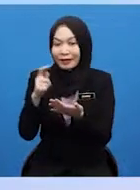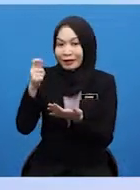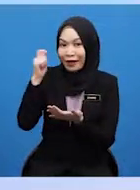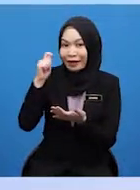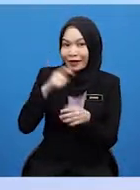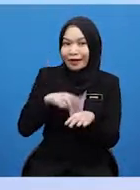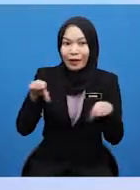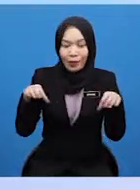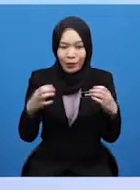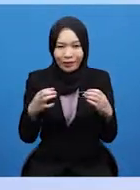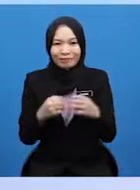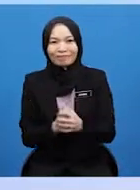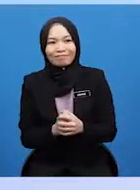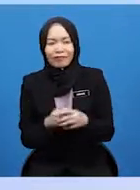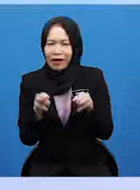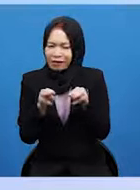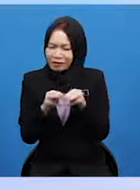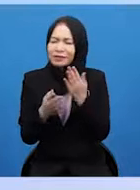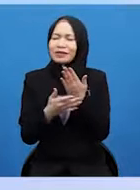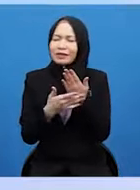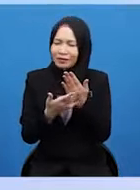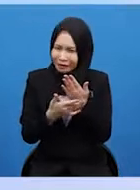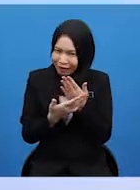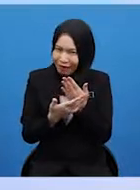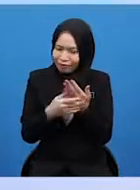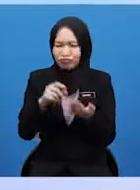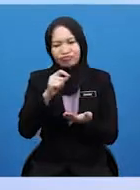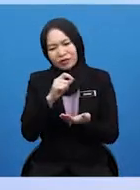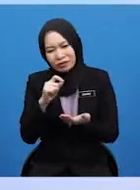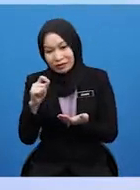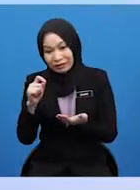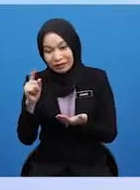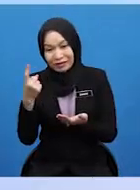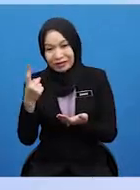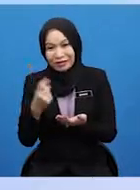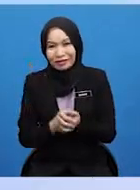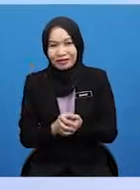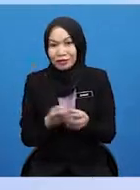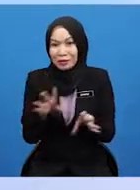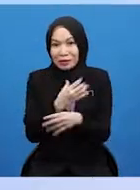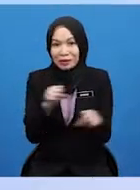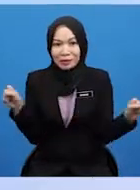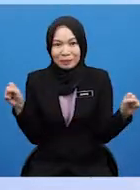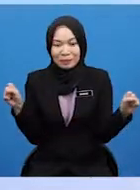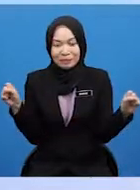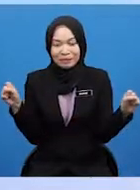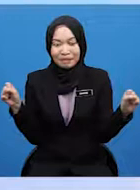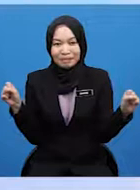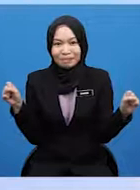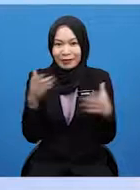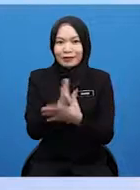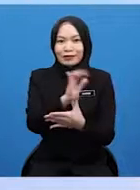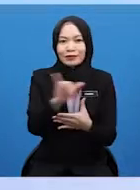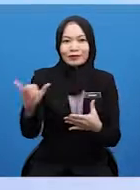Calit-calit, conteng-conteng, dah siap! Seterusnya, pengakhiran kepada kerja-kerja melukis dan melakar